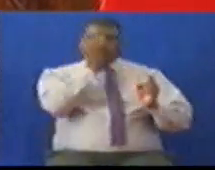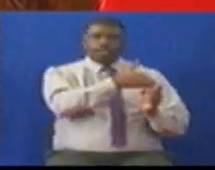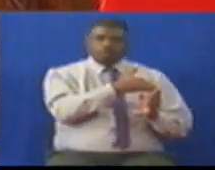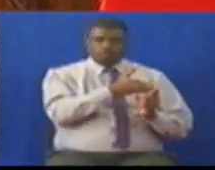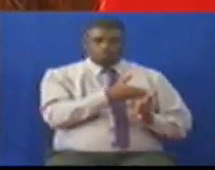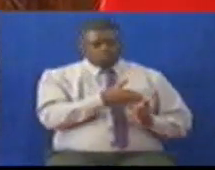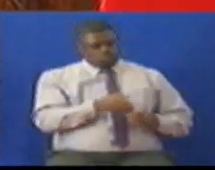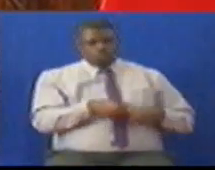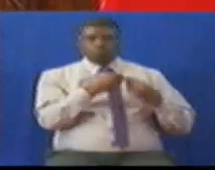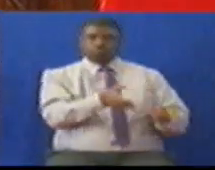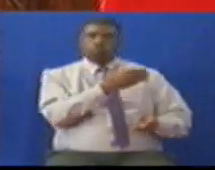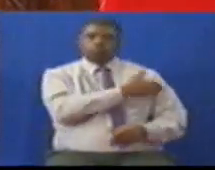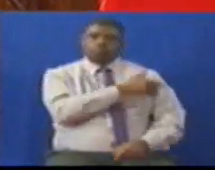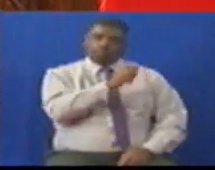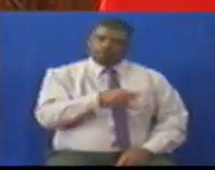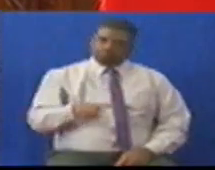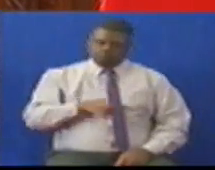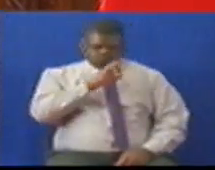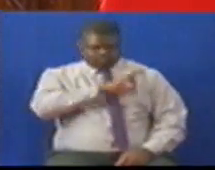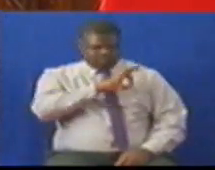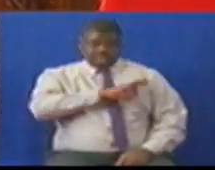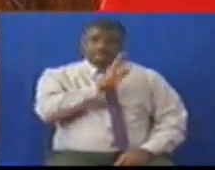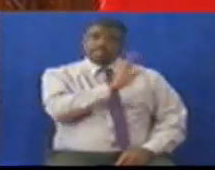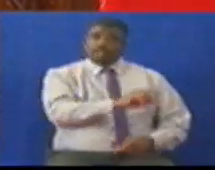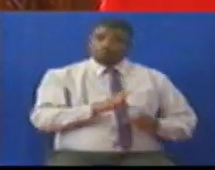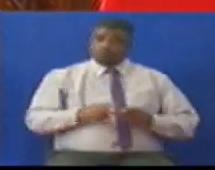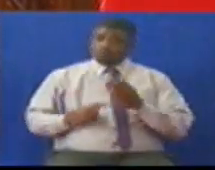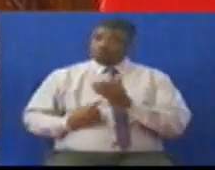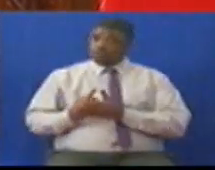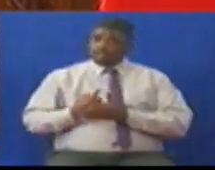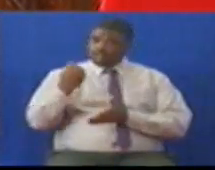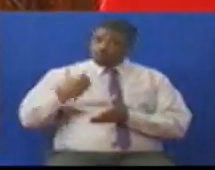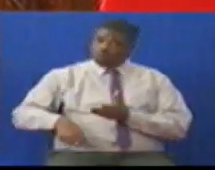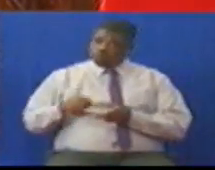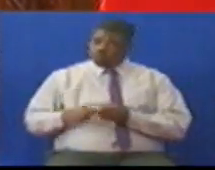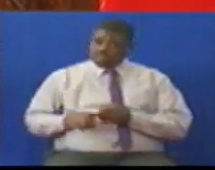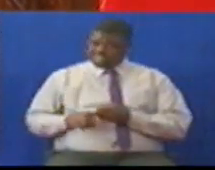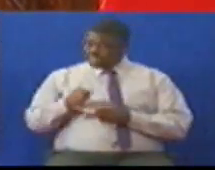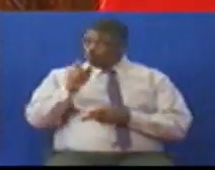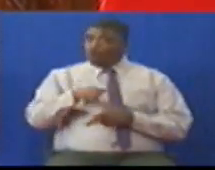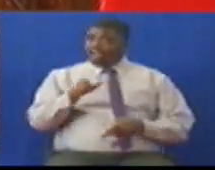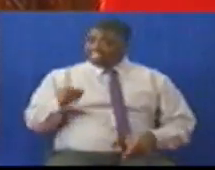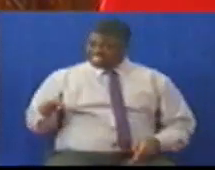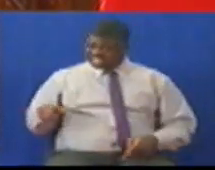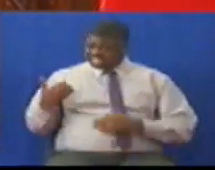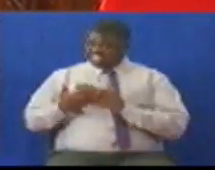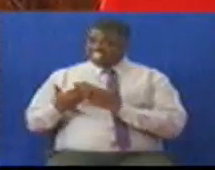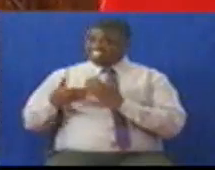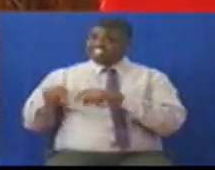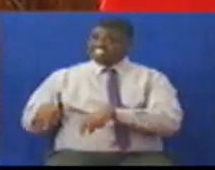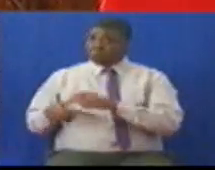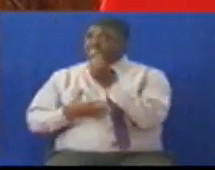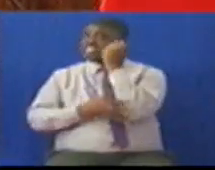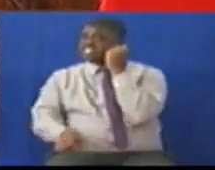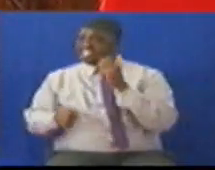wananchi. Watambue kwamba mishahara yao na staili zao zote zinatokana na kodi za wavujajasho wa nchi hii. Hivyo